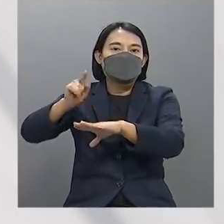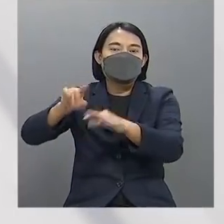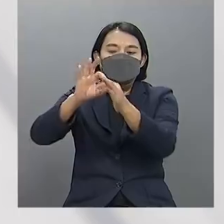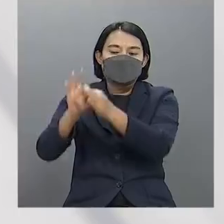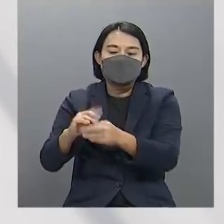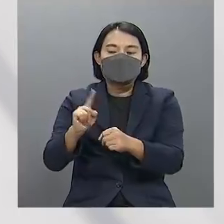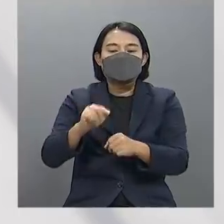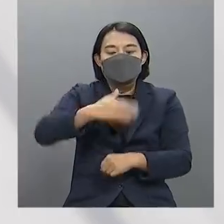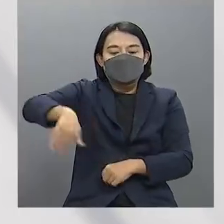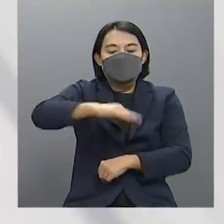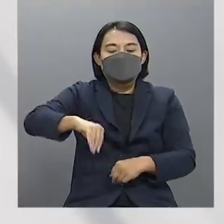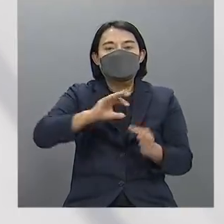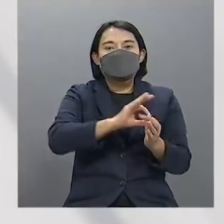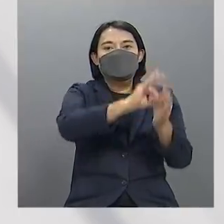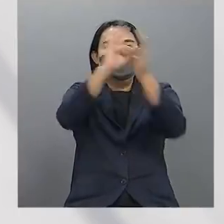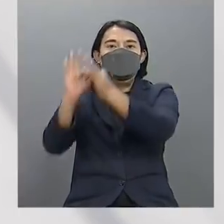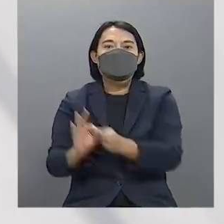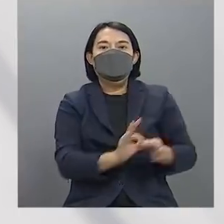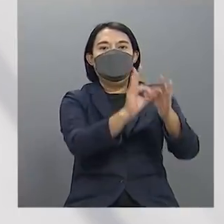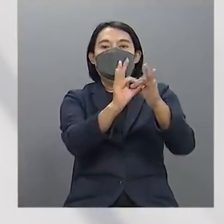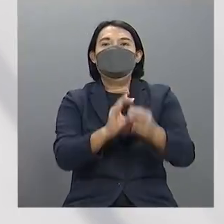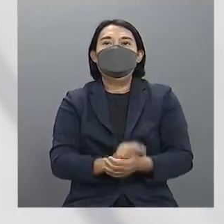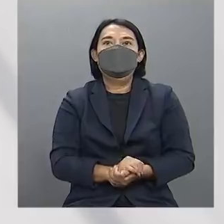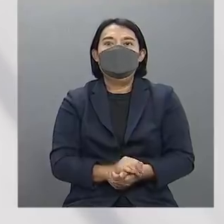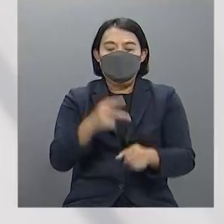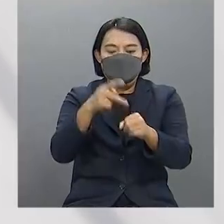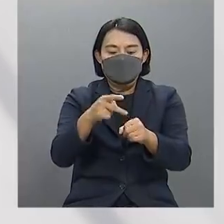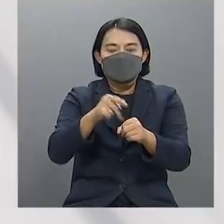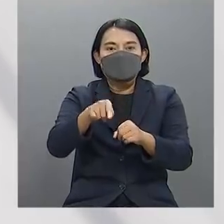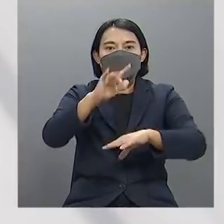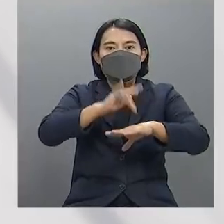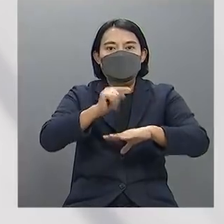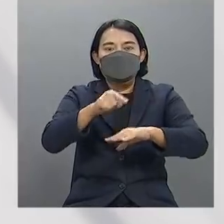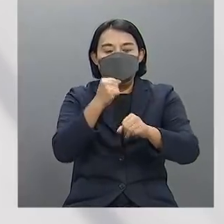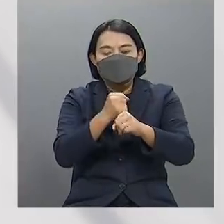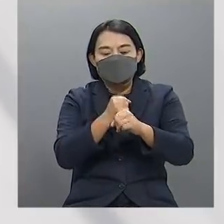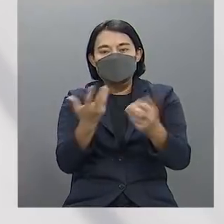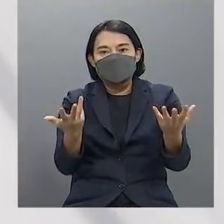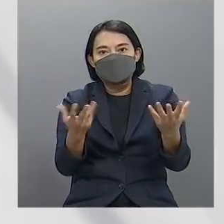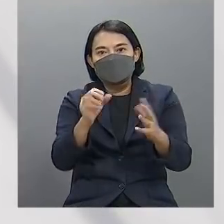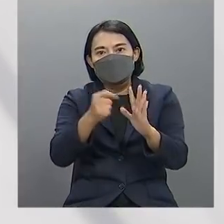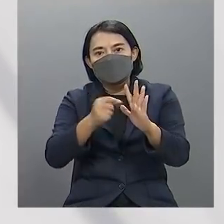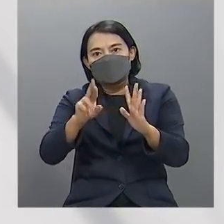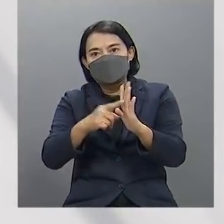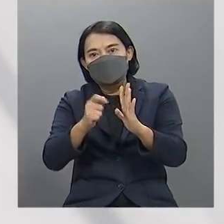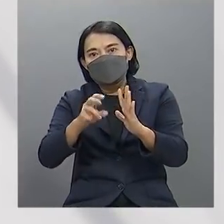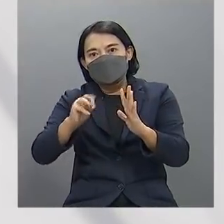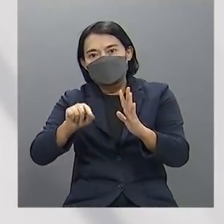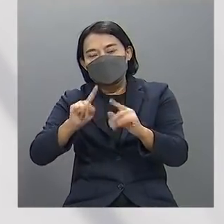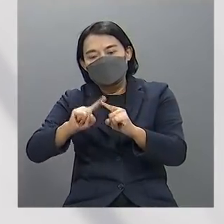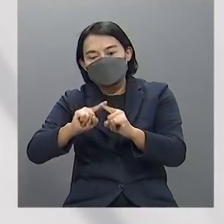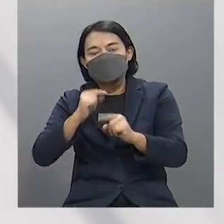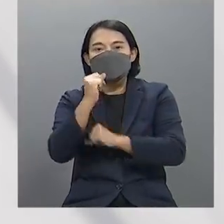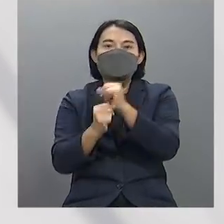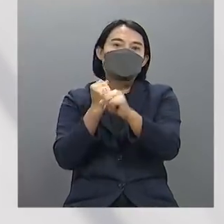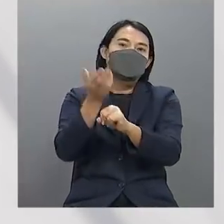ใช้ก๊าซธรรมชาติปริมาณมหาศาลในการที่จะทำให้ได้สารแอมโมเนียออกมาปีที่แล้วยาร่าต้องระงับการ